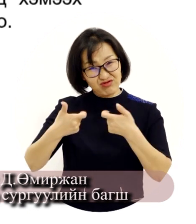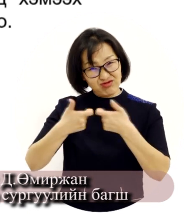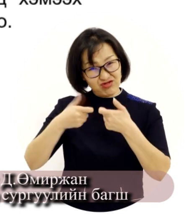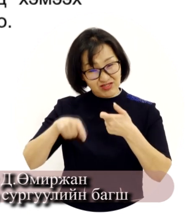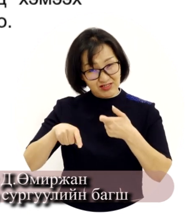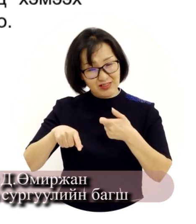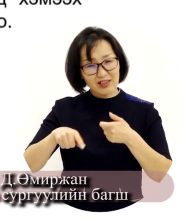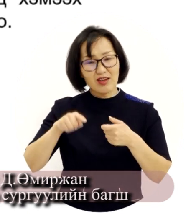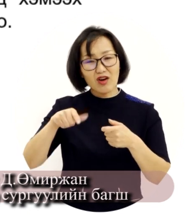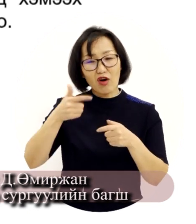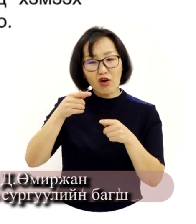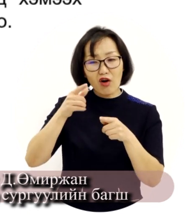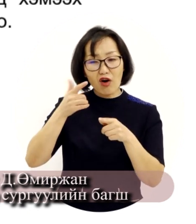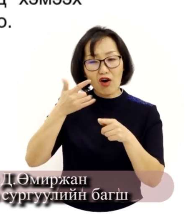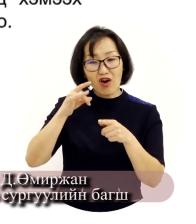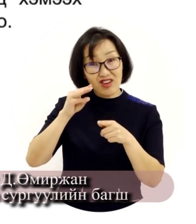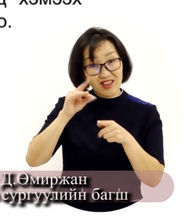24 метр.